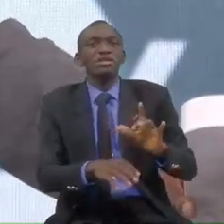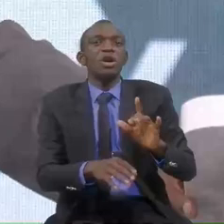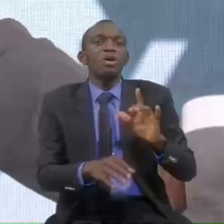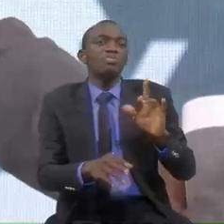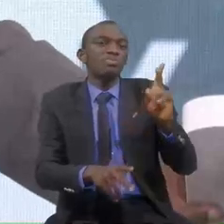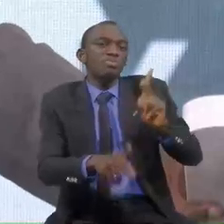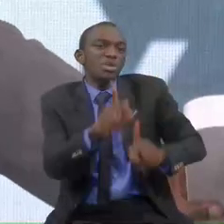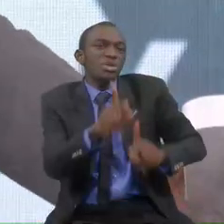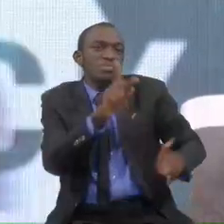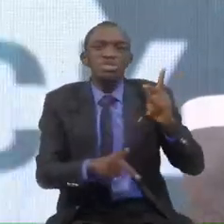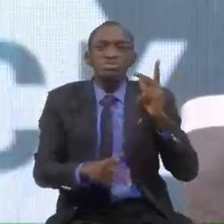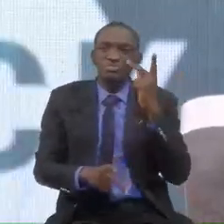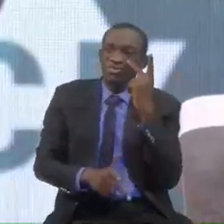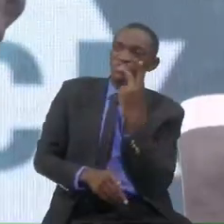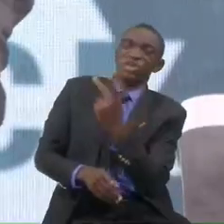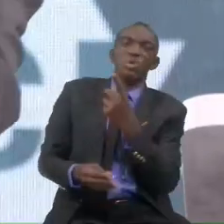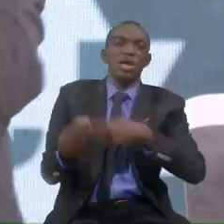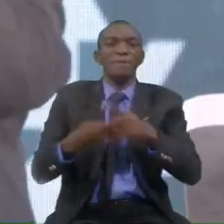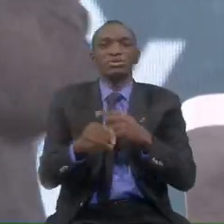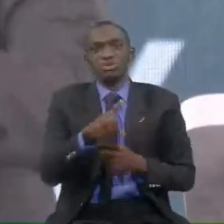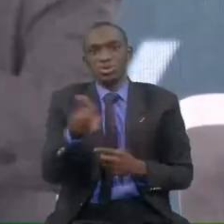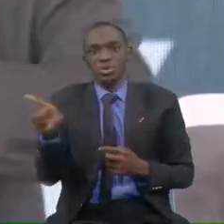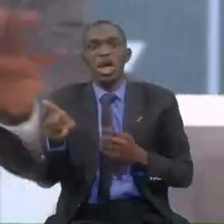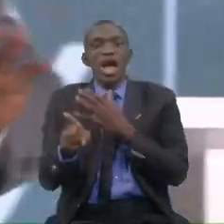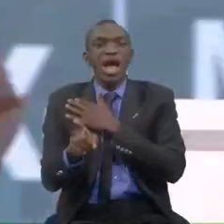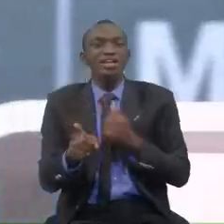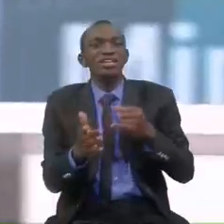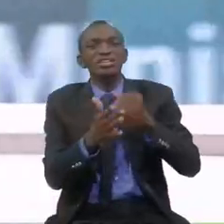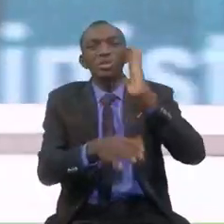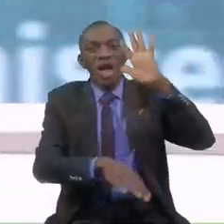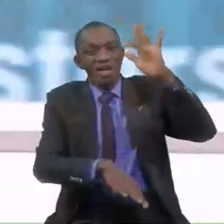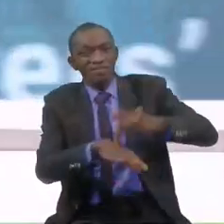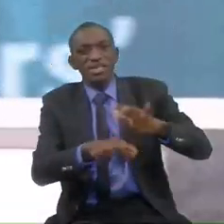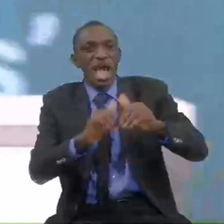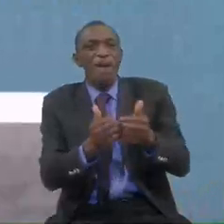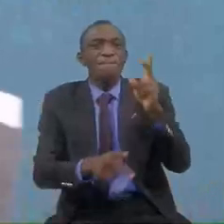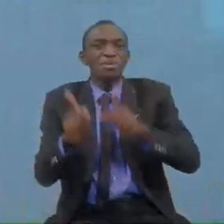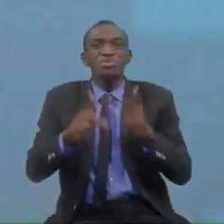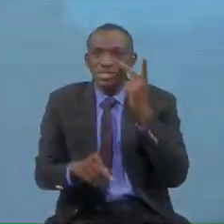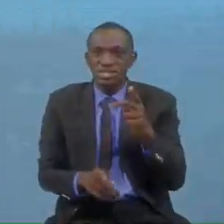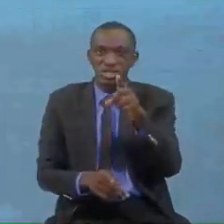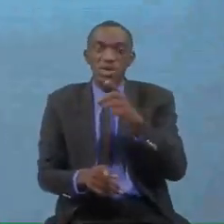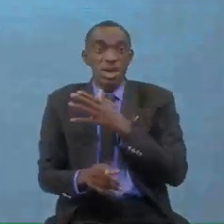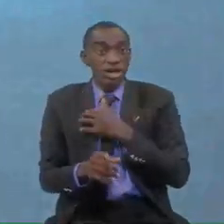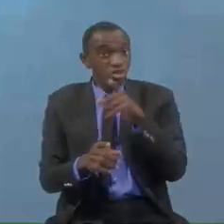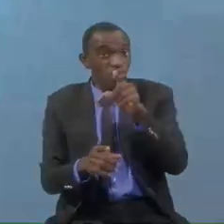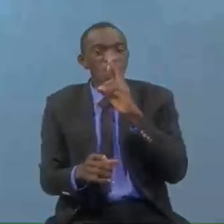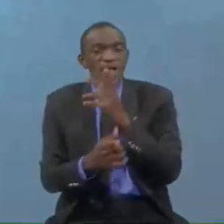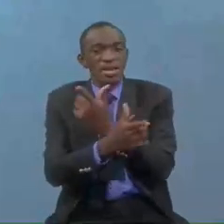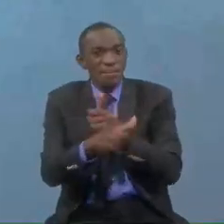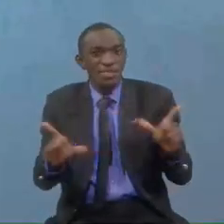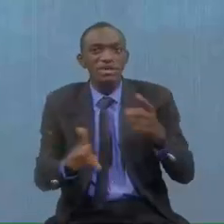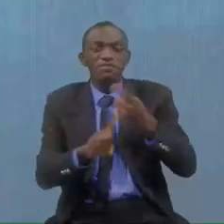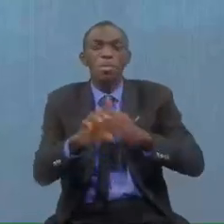cela va influencer les gens, cela va impacter comment les gens vous voient et vous